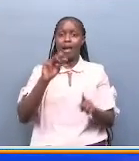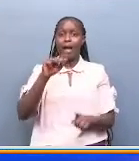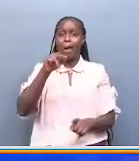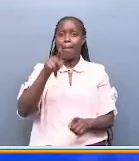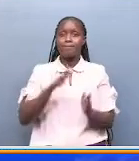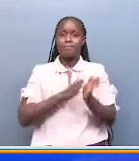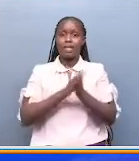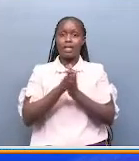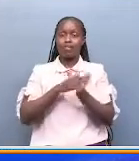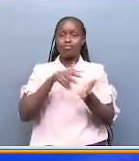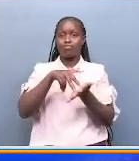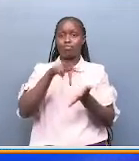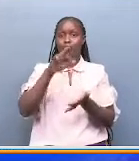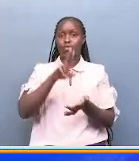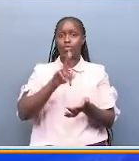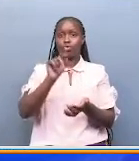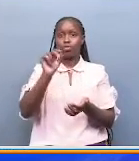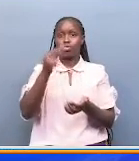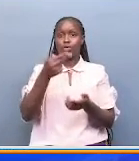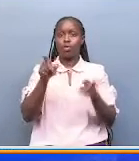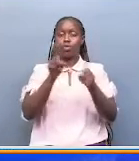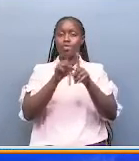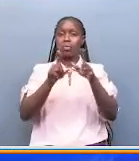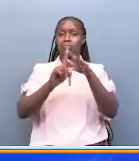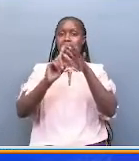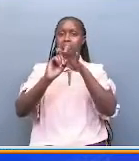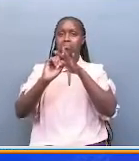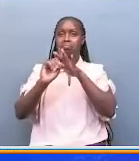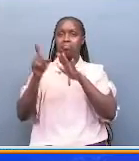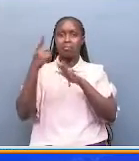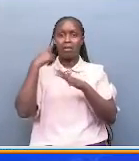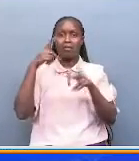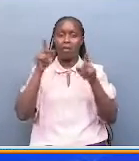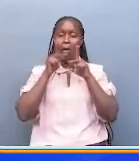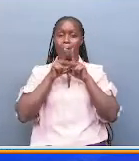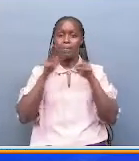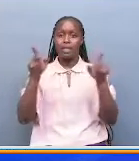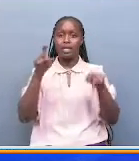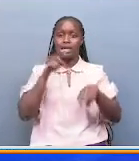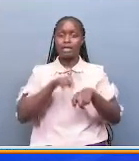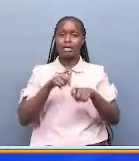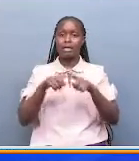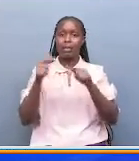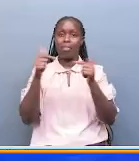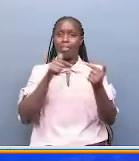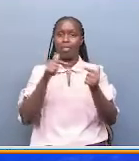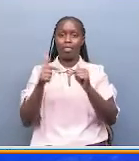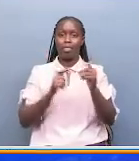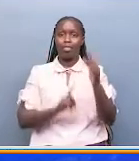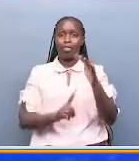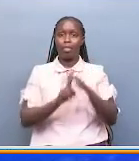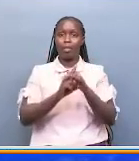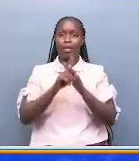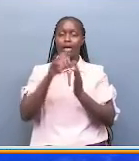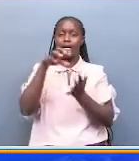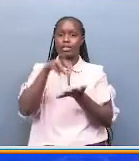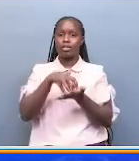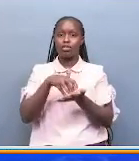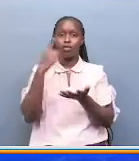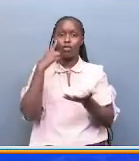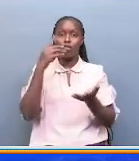Odinga alilazimika kutorokea usalama wake wakati rabsha ilizuka katika kituo cha kupigia